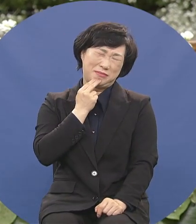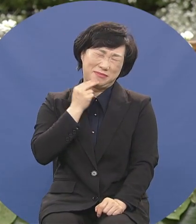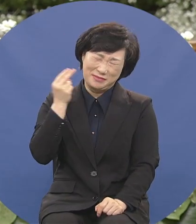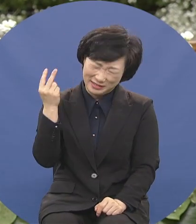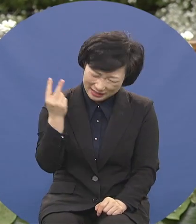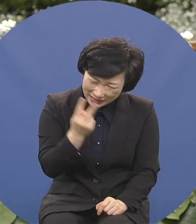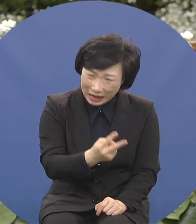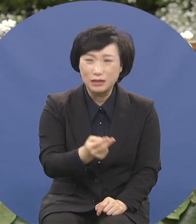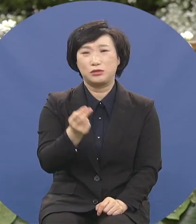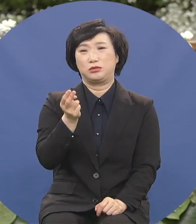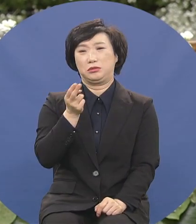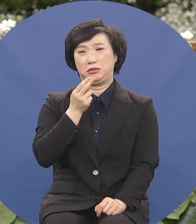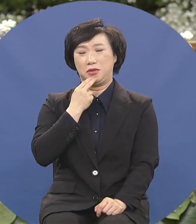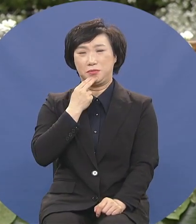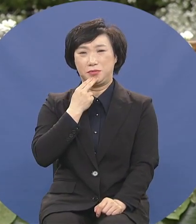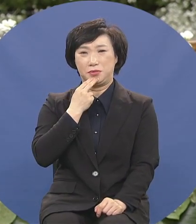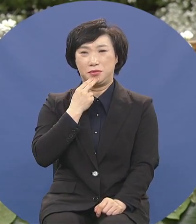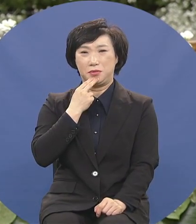다시는 없다.